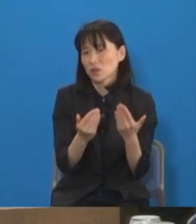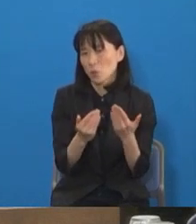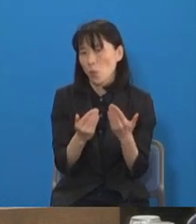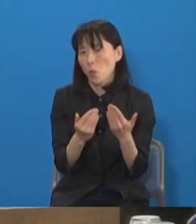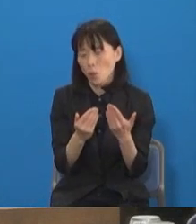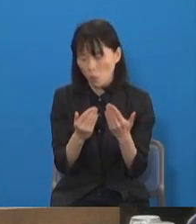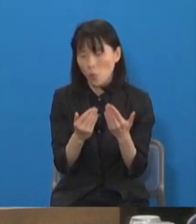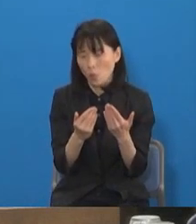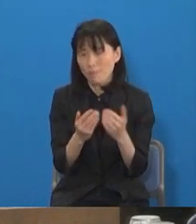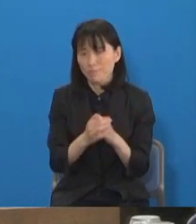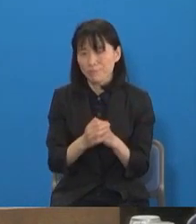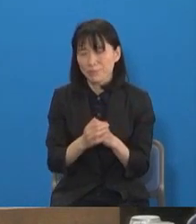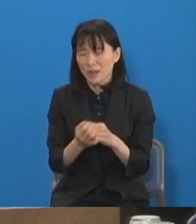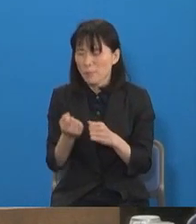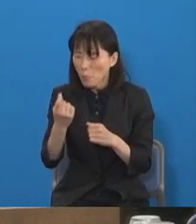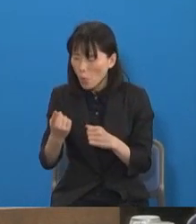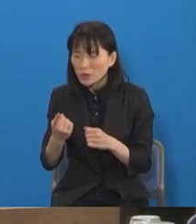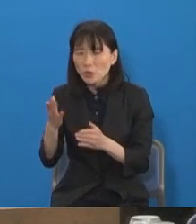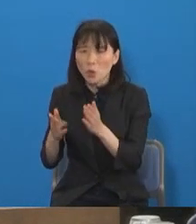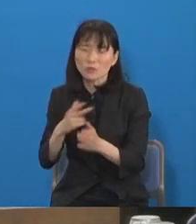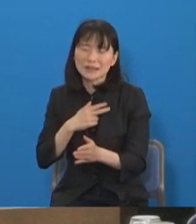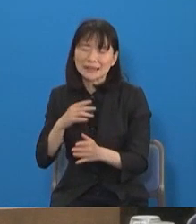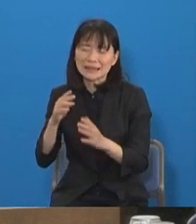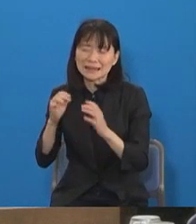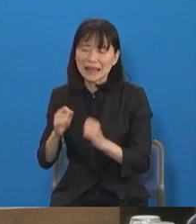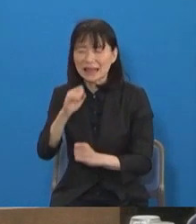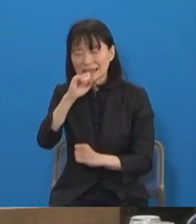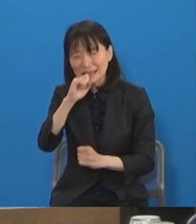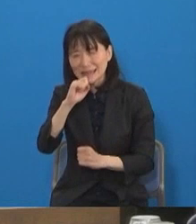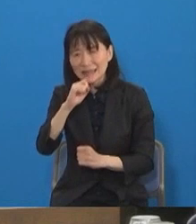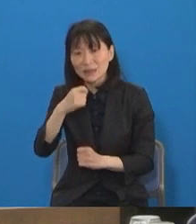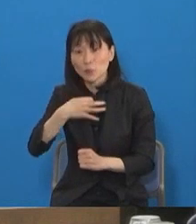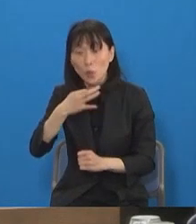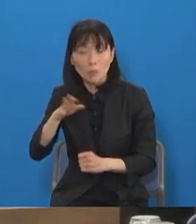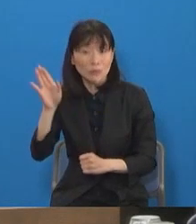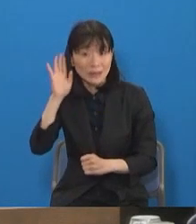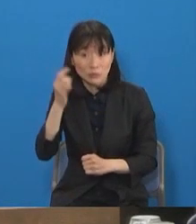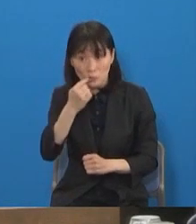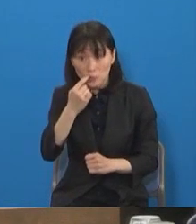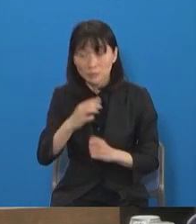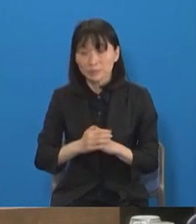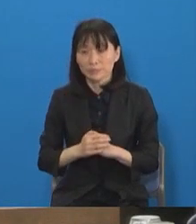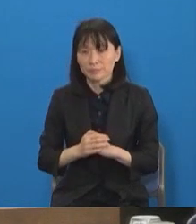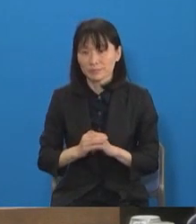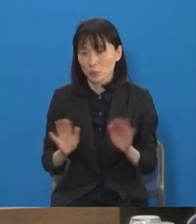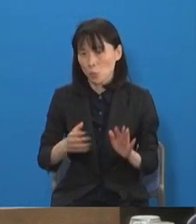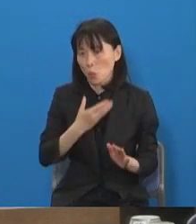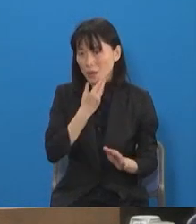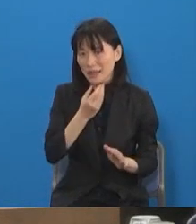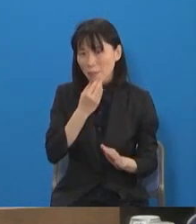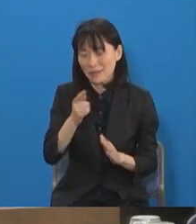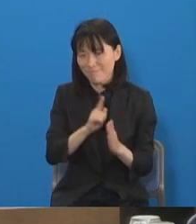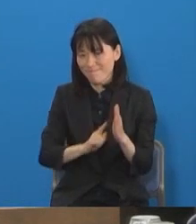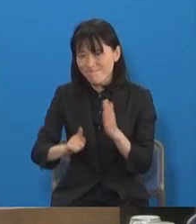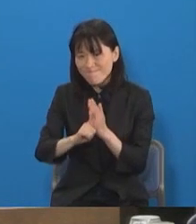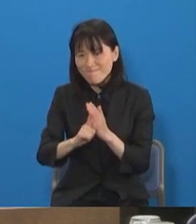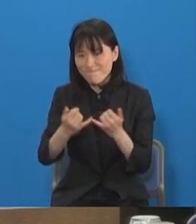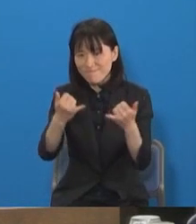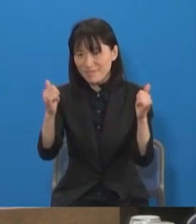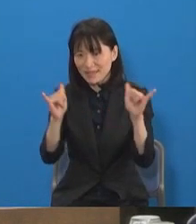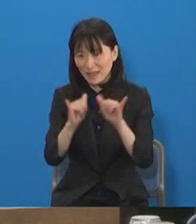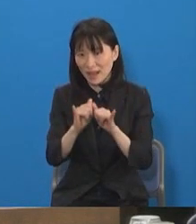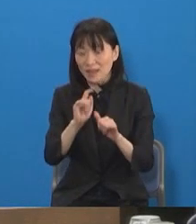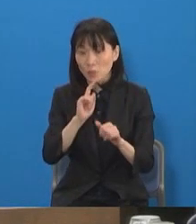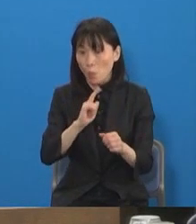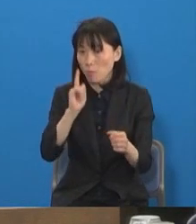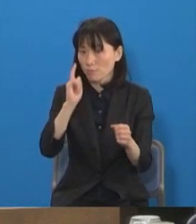中、あともう1人保育士がいればとの声もあります。子どもの幸せ最優先社会、